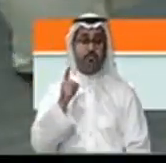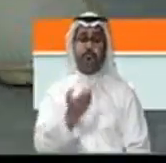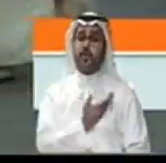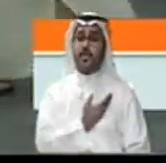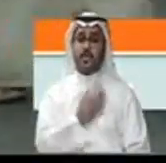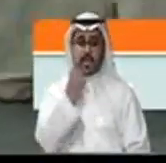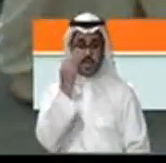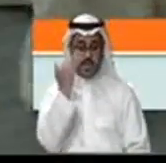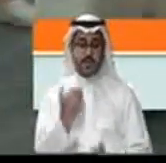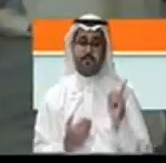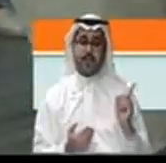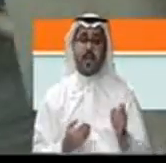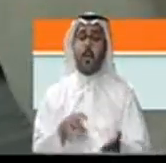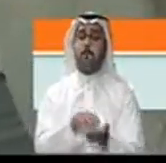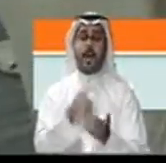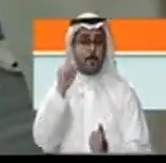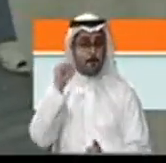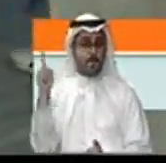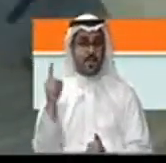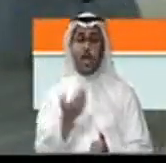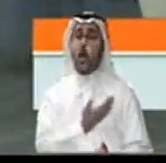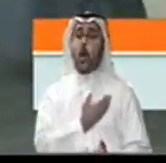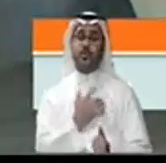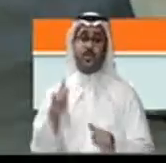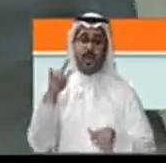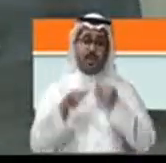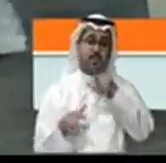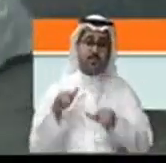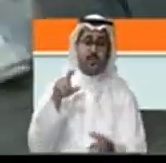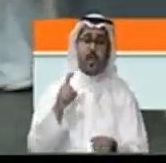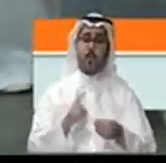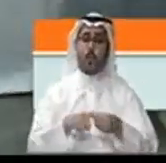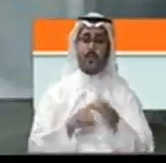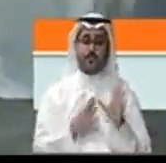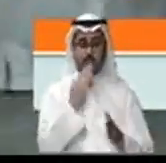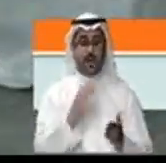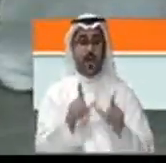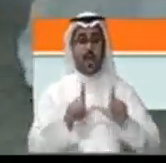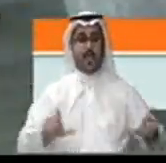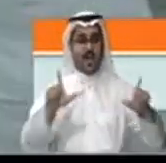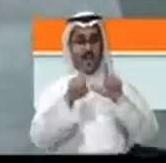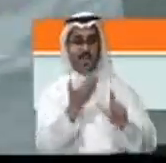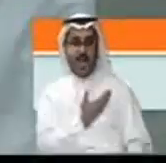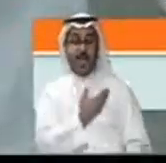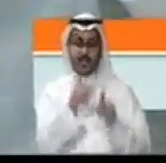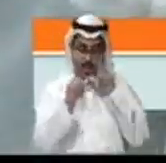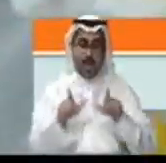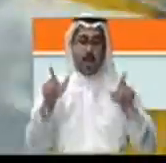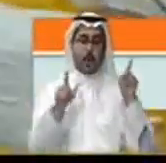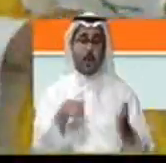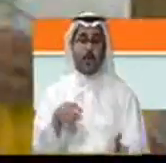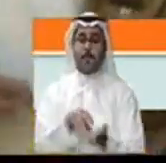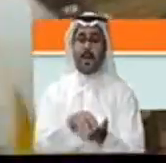822,000 حاج وحاجة وفقا للإحصائية اليومية لحركة قدوم ومغادرة الحجاج التي تصدرها لجنة الحج والزيارة بمنطقة